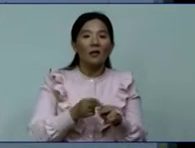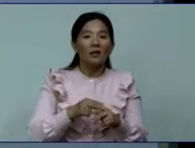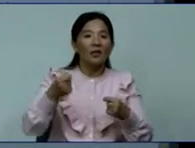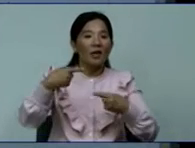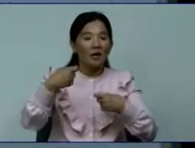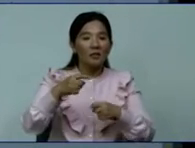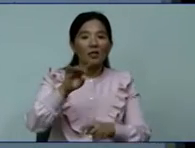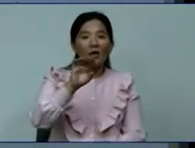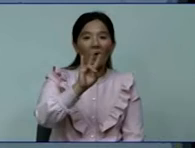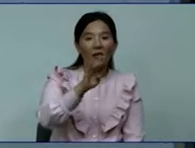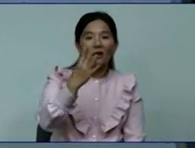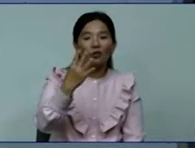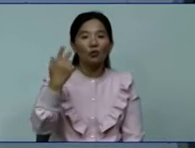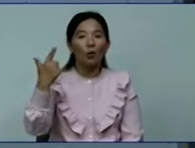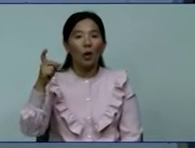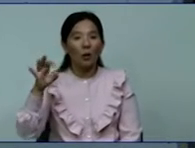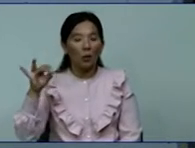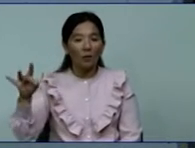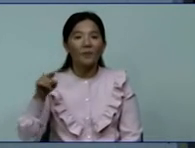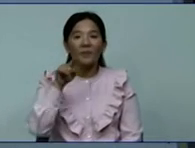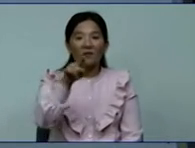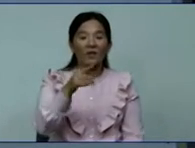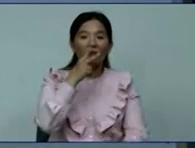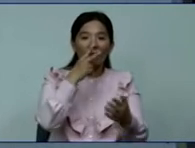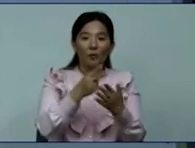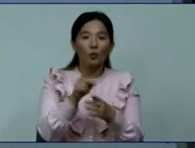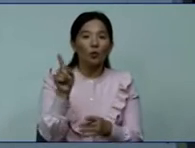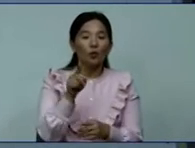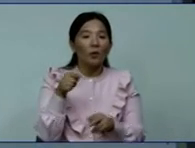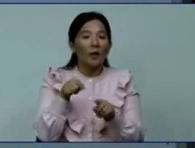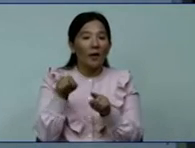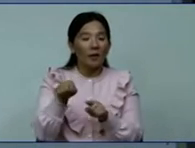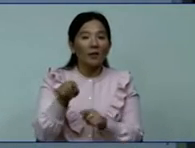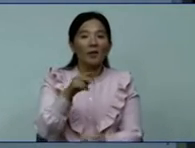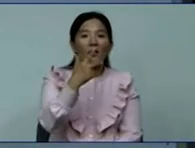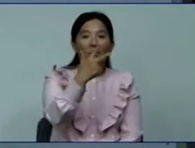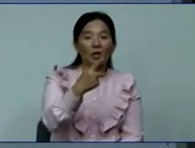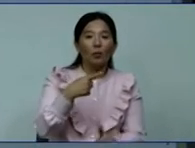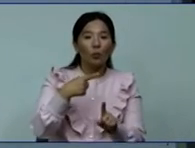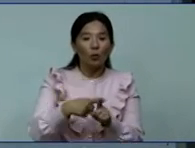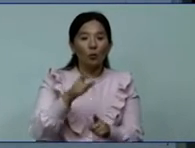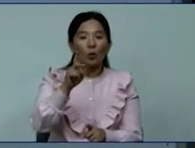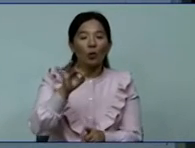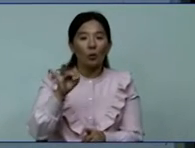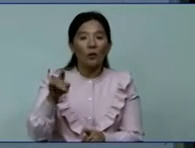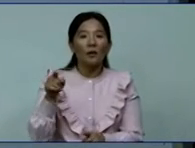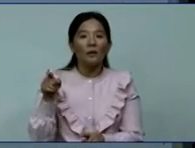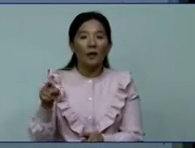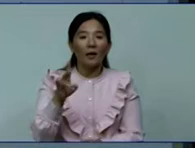H-хлор. Получается NH4-хлор. Вы видите, что NH3 плюс H-хлор.